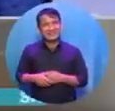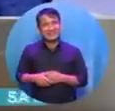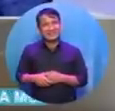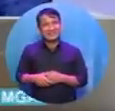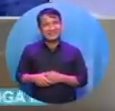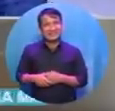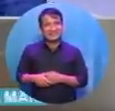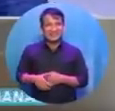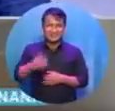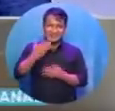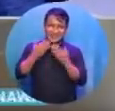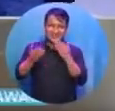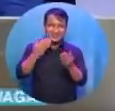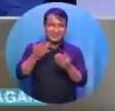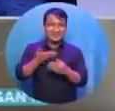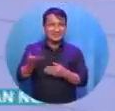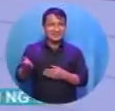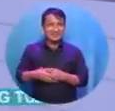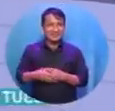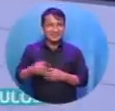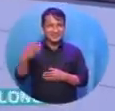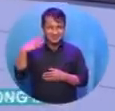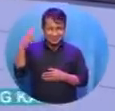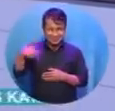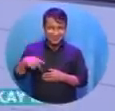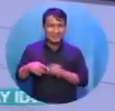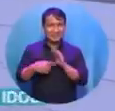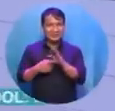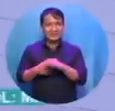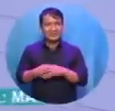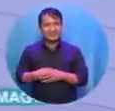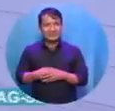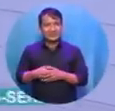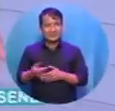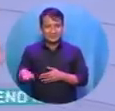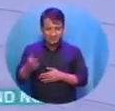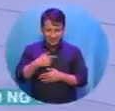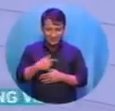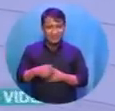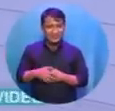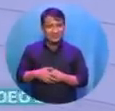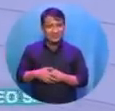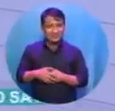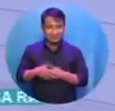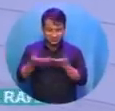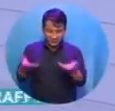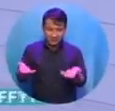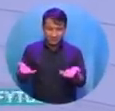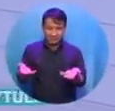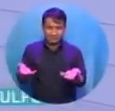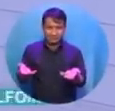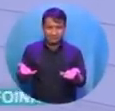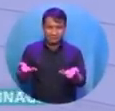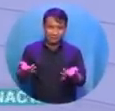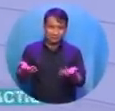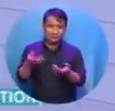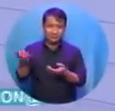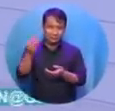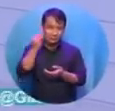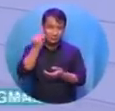Oh. Salamat, salamat. Kapitana Carol. Now, this is it. Sabi nga ni